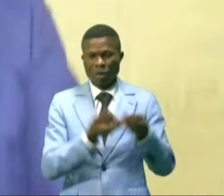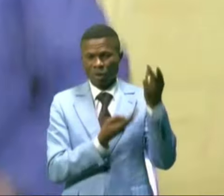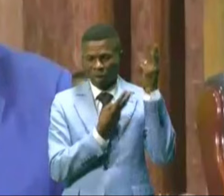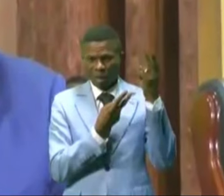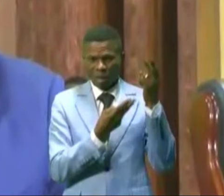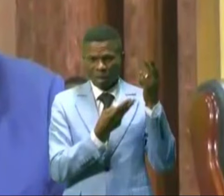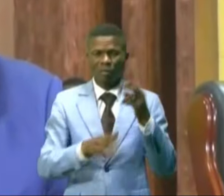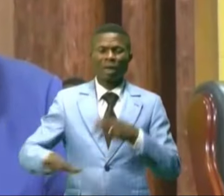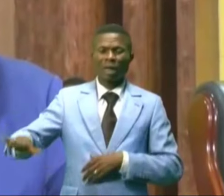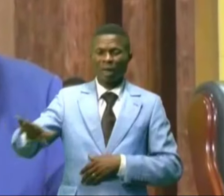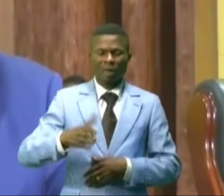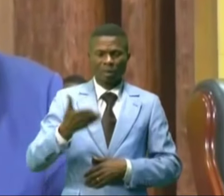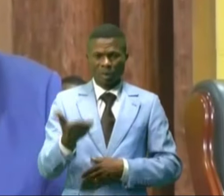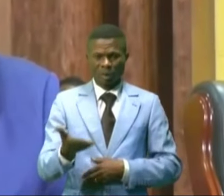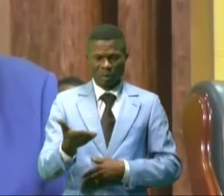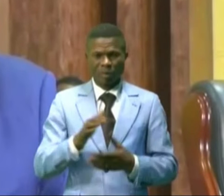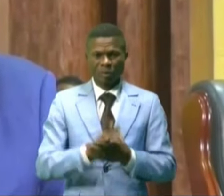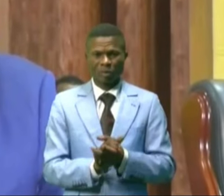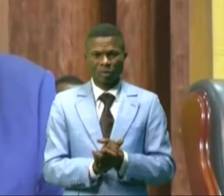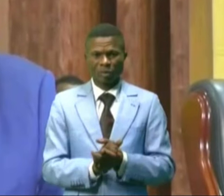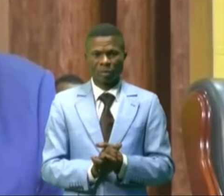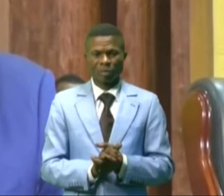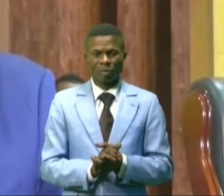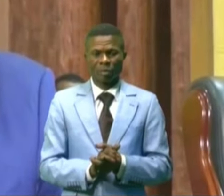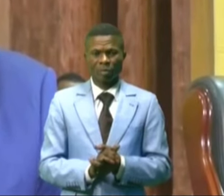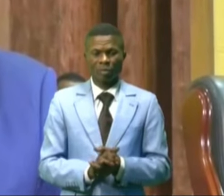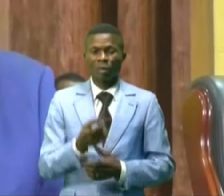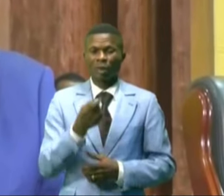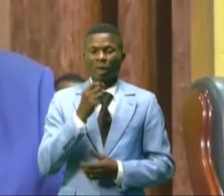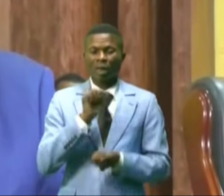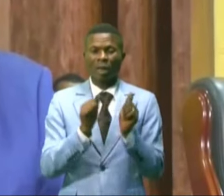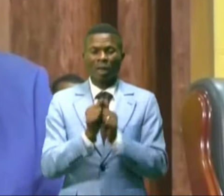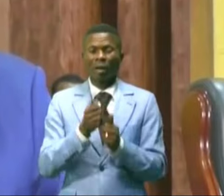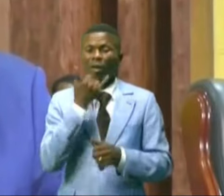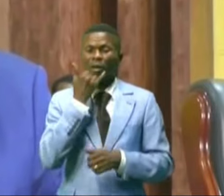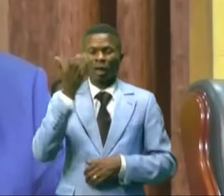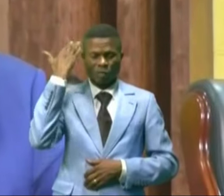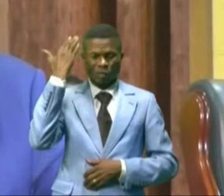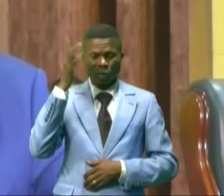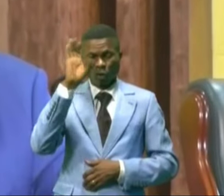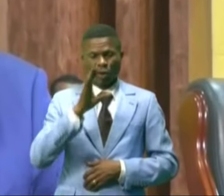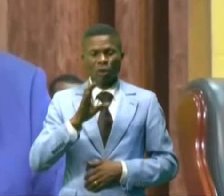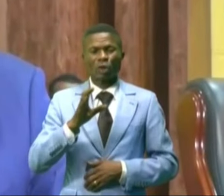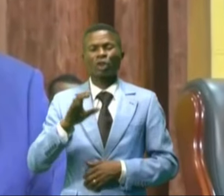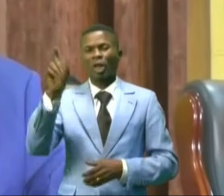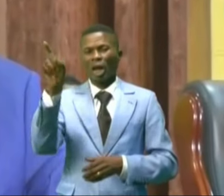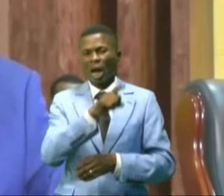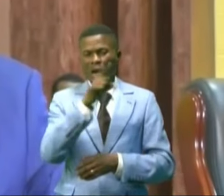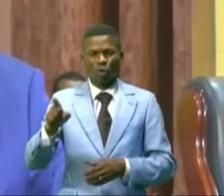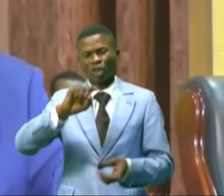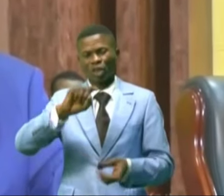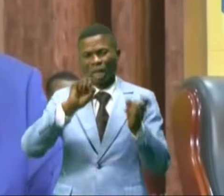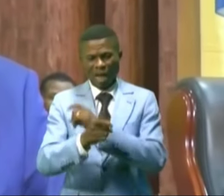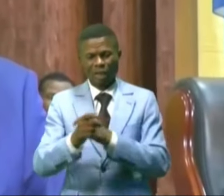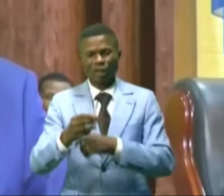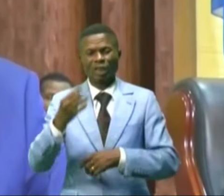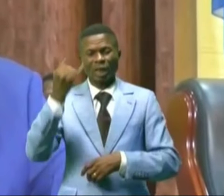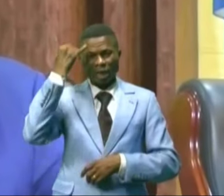républicaines. Évitons les erreurs du passé. Commençons sur le droit.